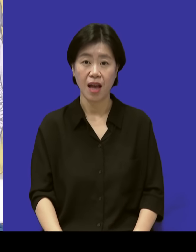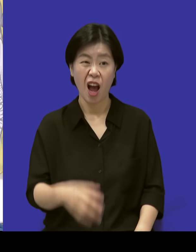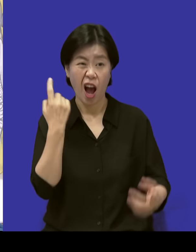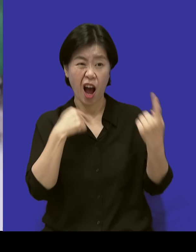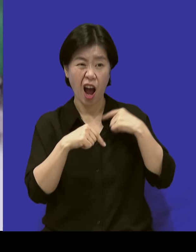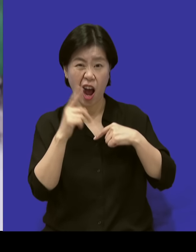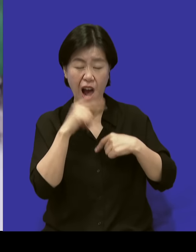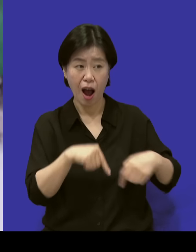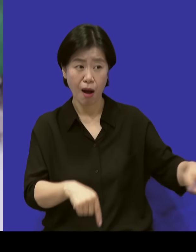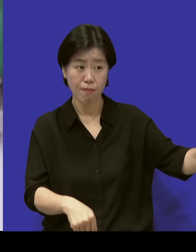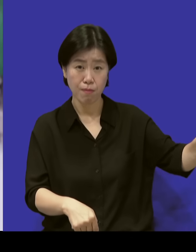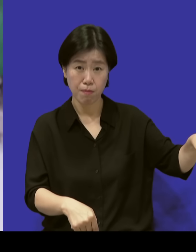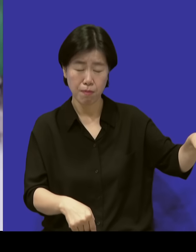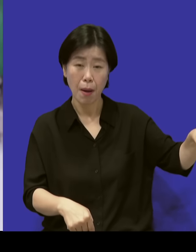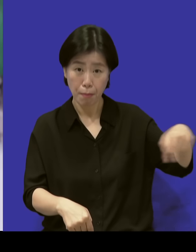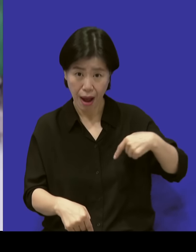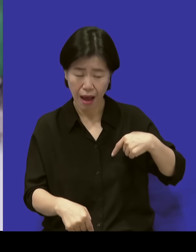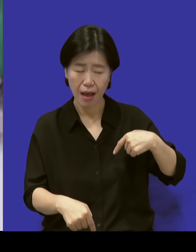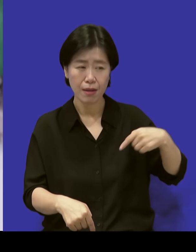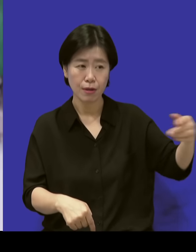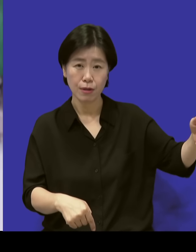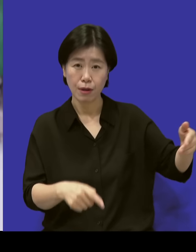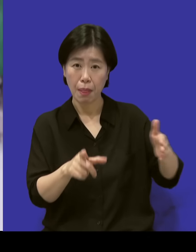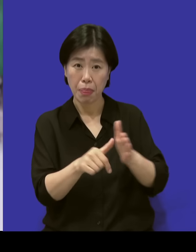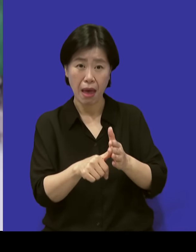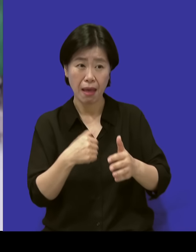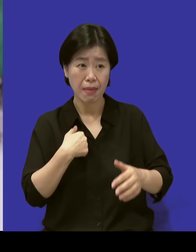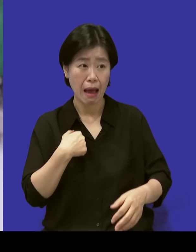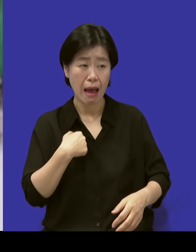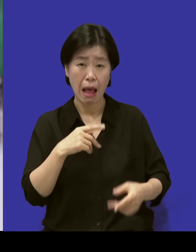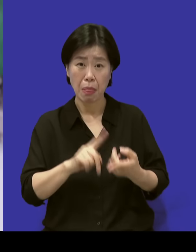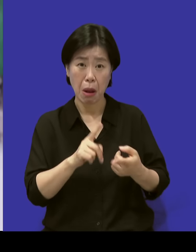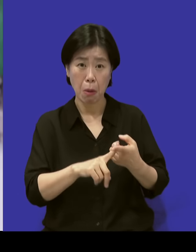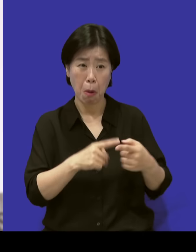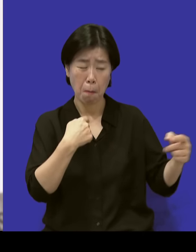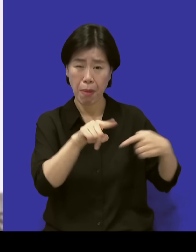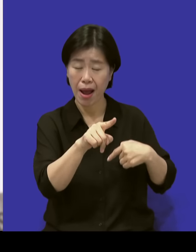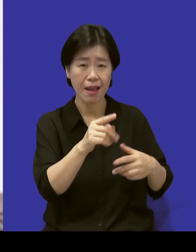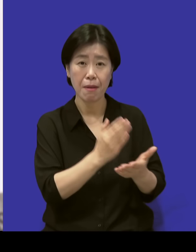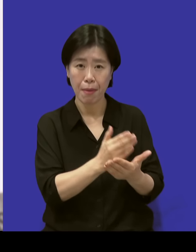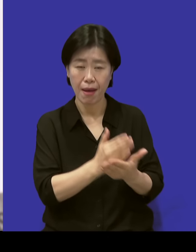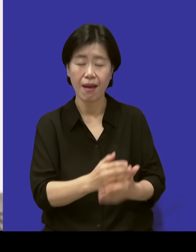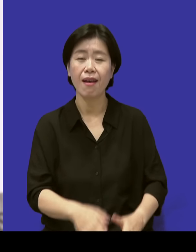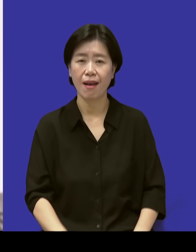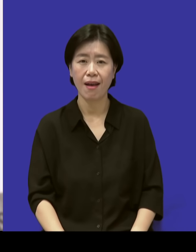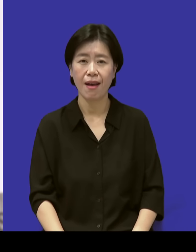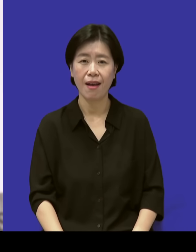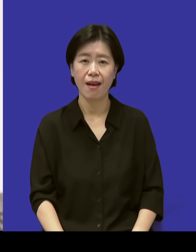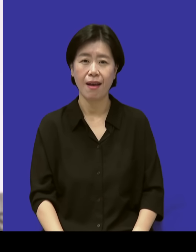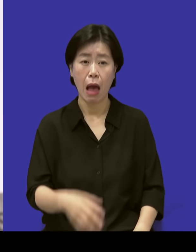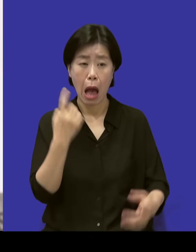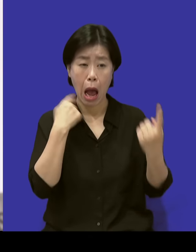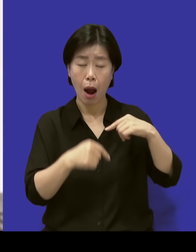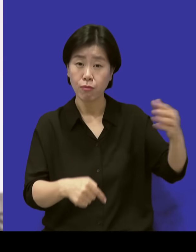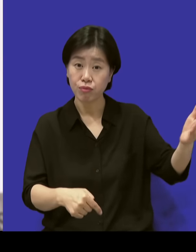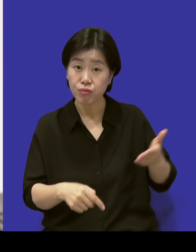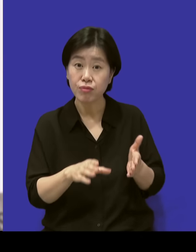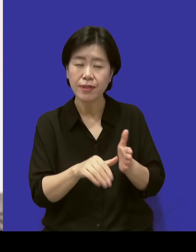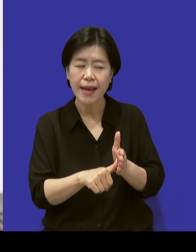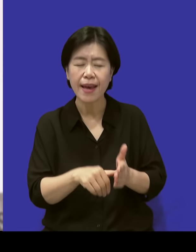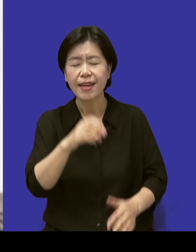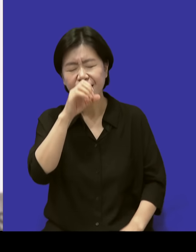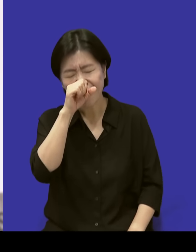그렇죠. 선으로 그러니까 애들이 또 선으로 다시 이렇게 다가오더라고요. 사실 그 수용자들은 그